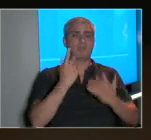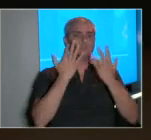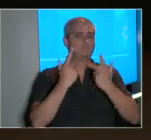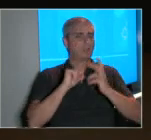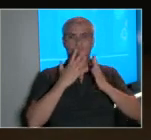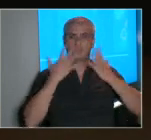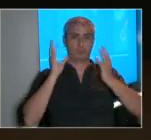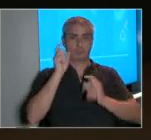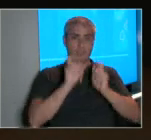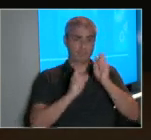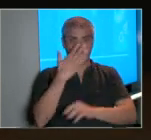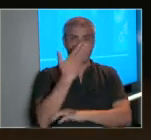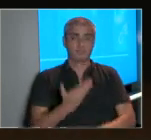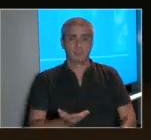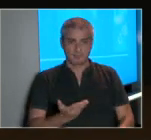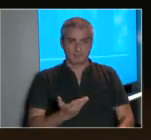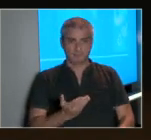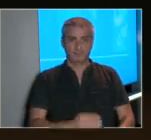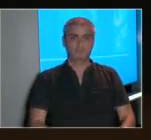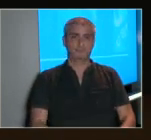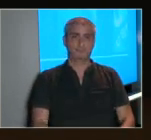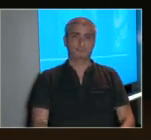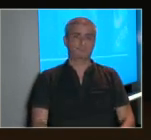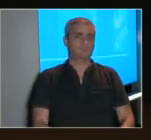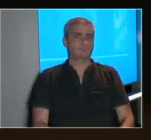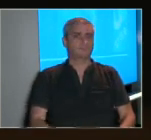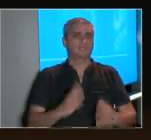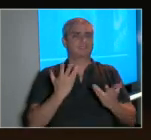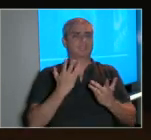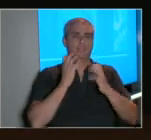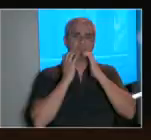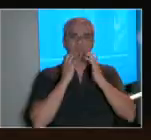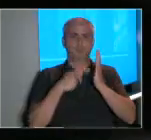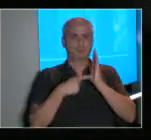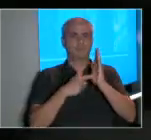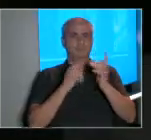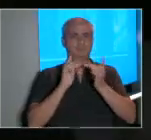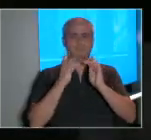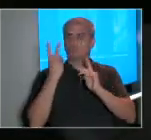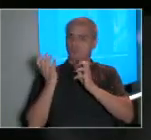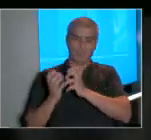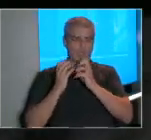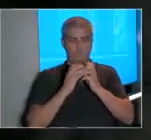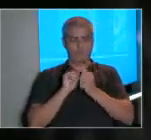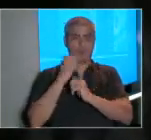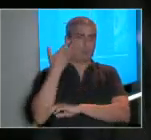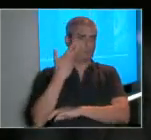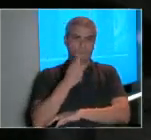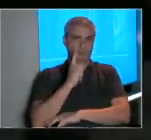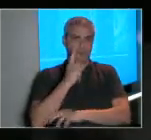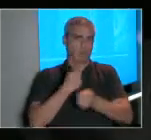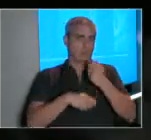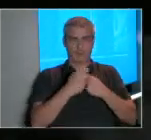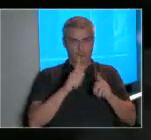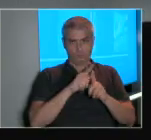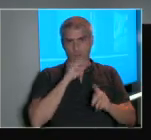המספר הרב ביותר של אזרחים במדינה. אם כן, איך מכסה התקשורת סכסוך בין שני עמים או לאומים, שהוא איננו כלכלי,